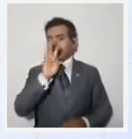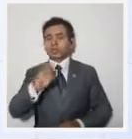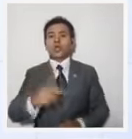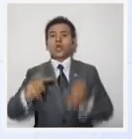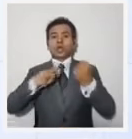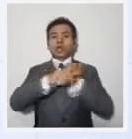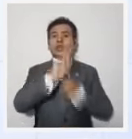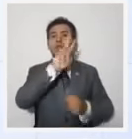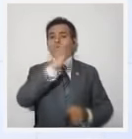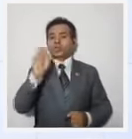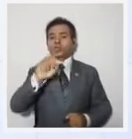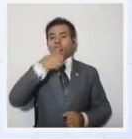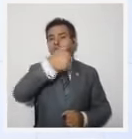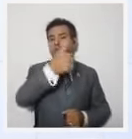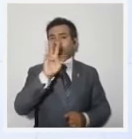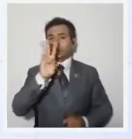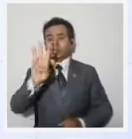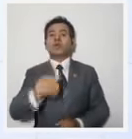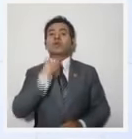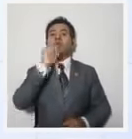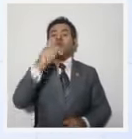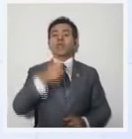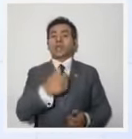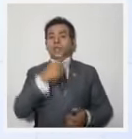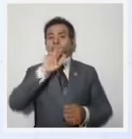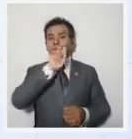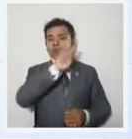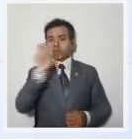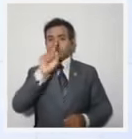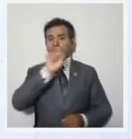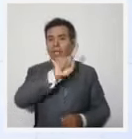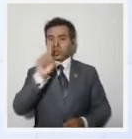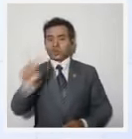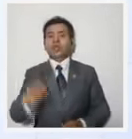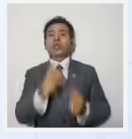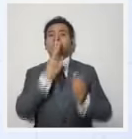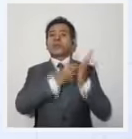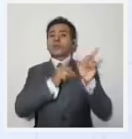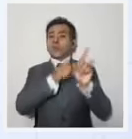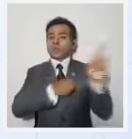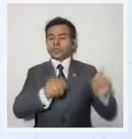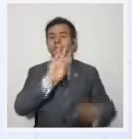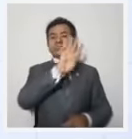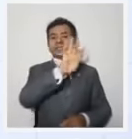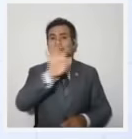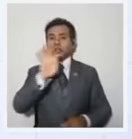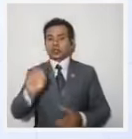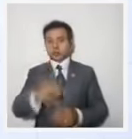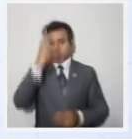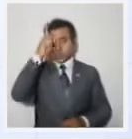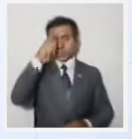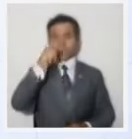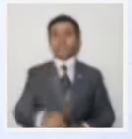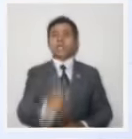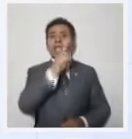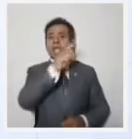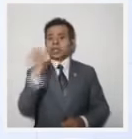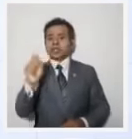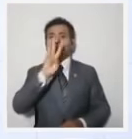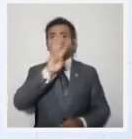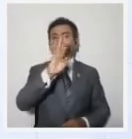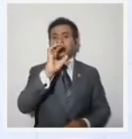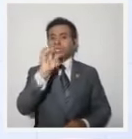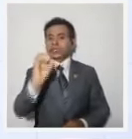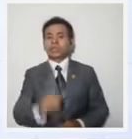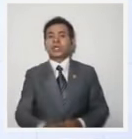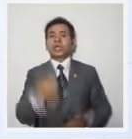হয়েছে 576 জন, সিলেট বিভাগে 163 জন, রংপুর বিভাগে 263 জন, খুলনা বিভাগে 211